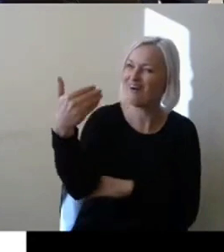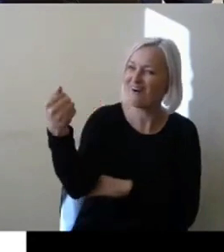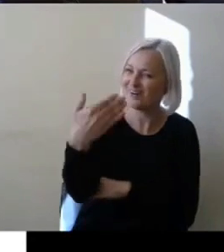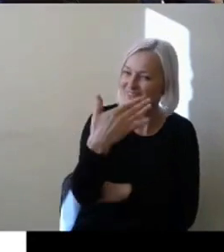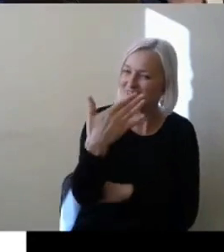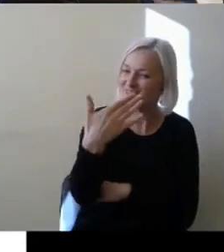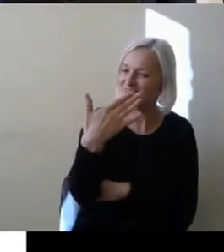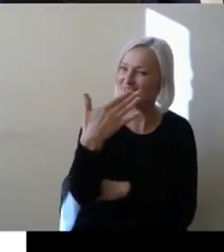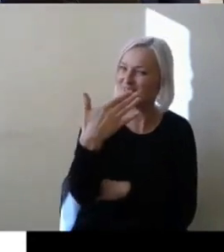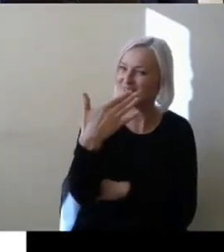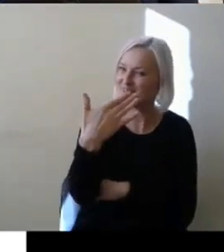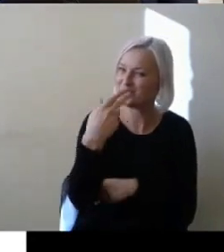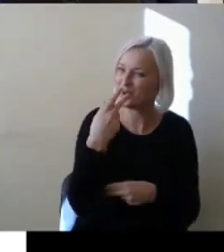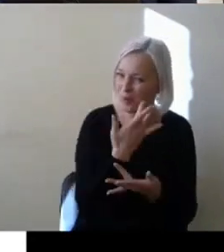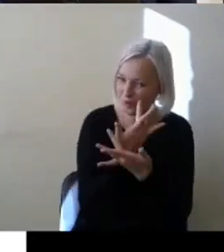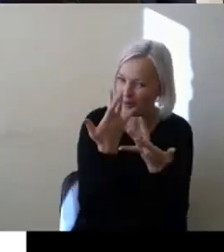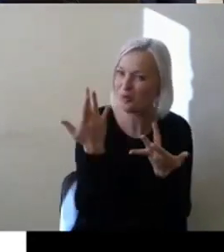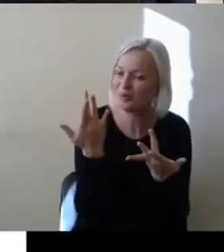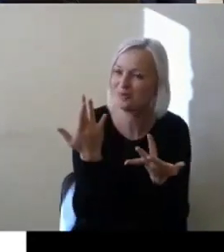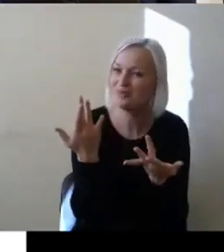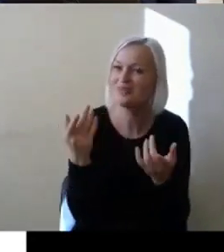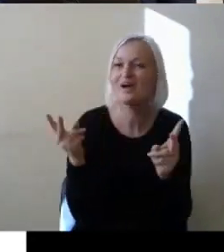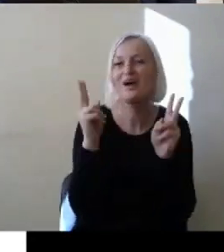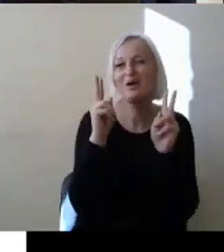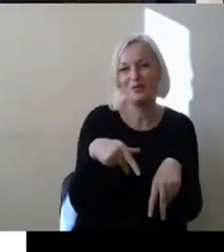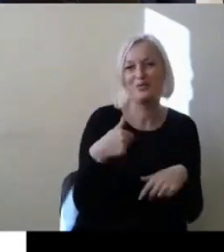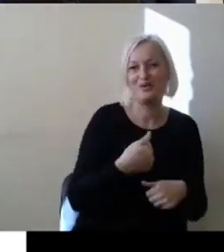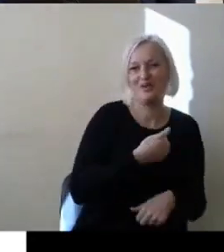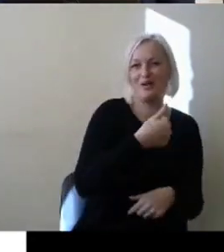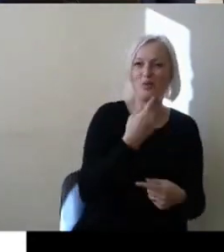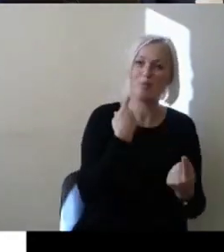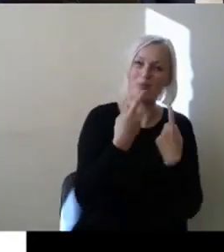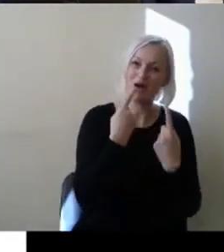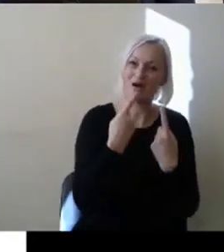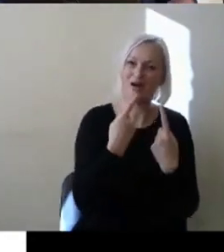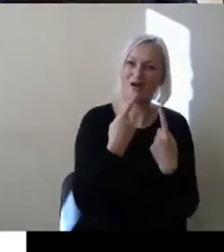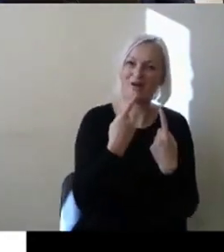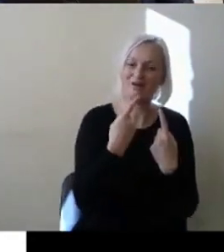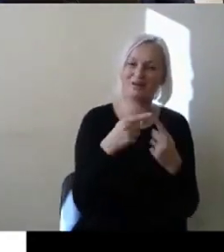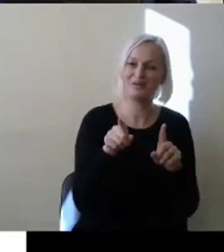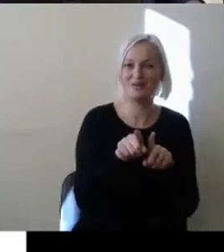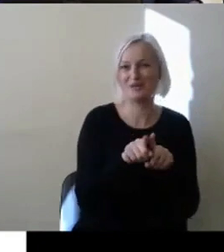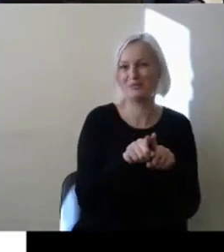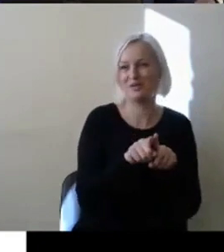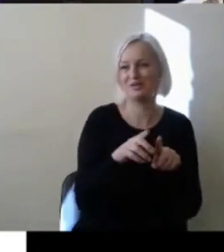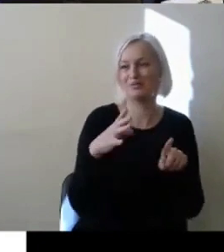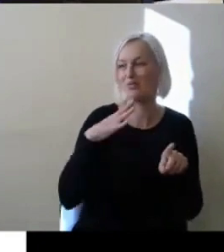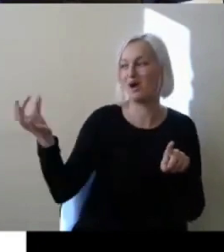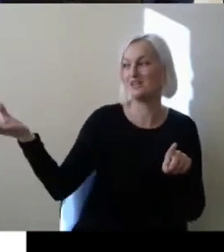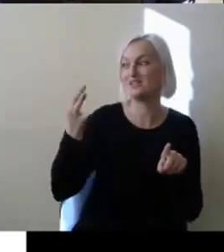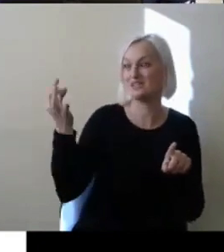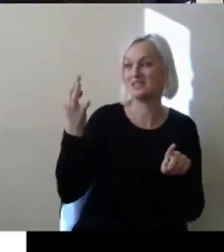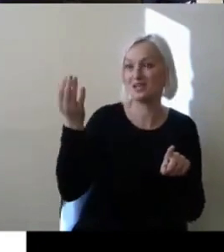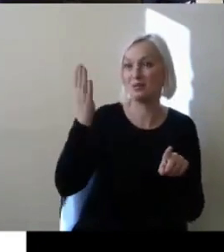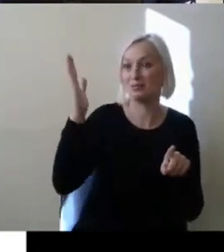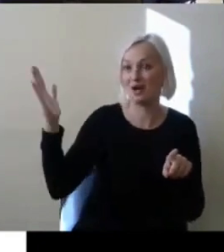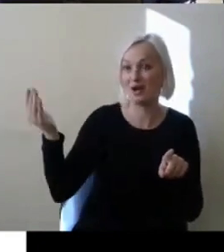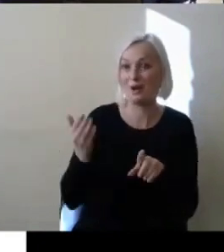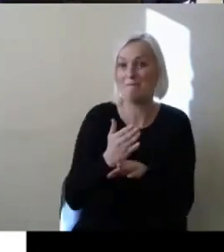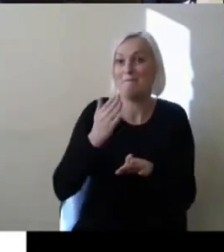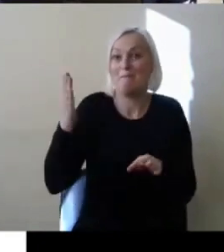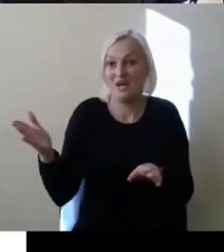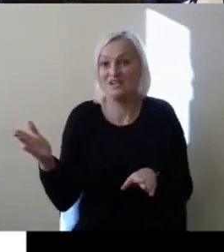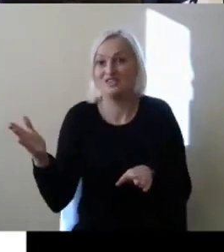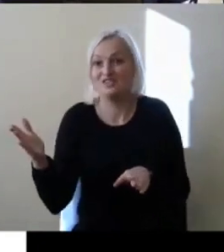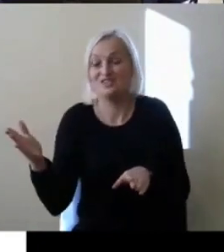mintis, ar čia tiesiog man pakalbėti, reiškia, reaguoti į tai kas buvo pasakyta. Bet gal